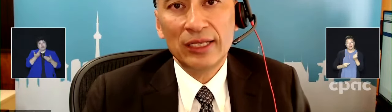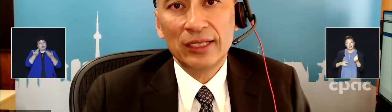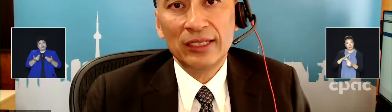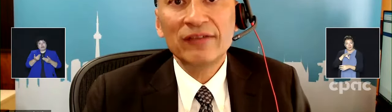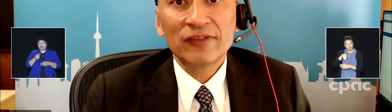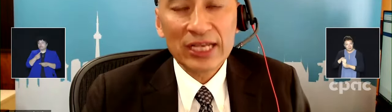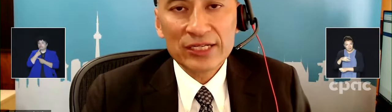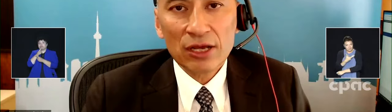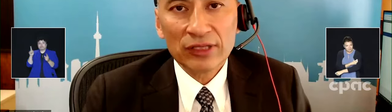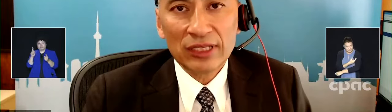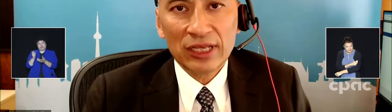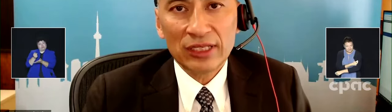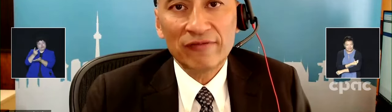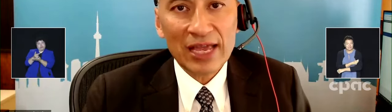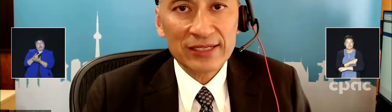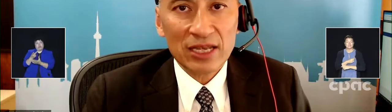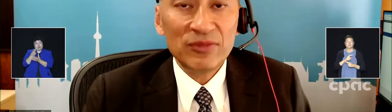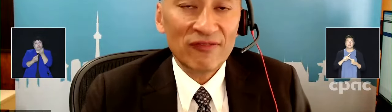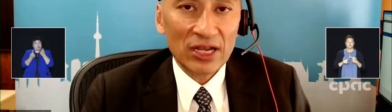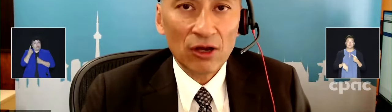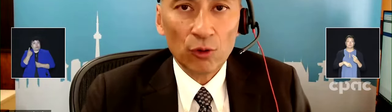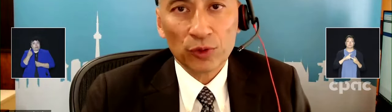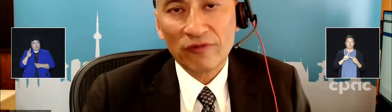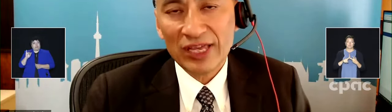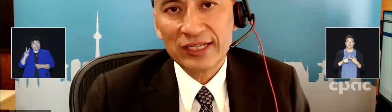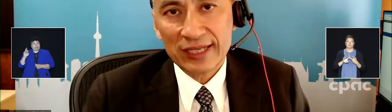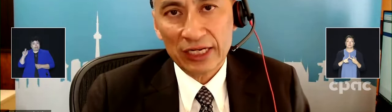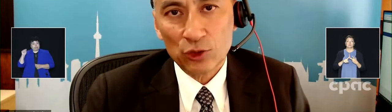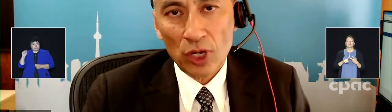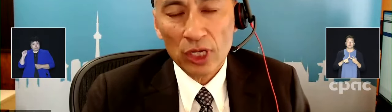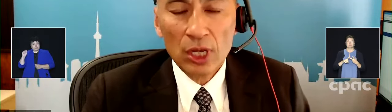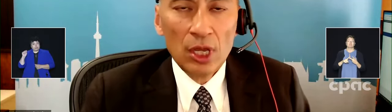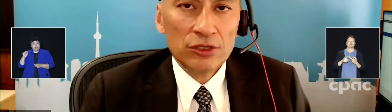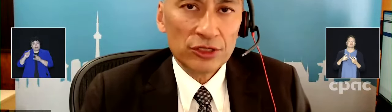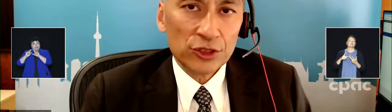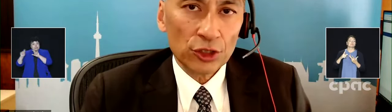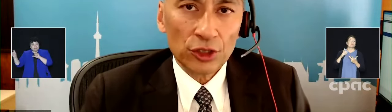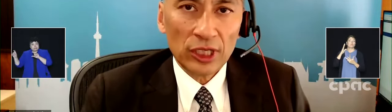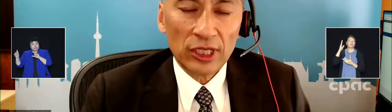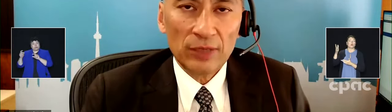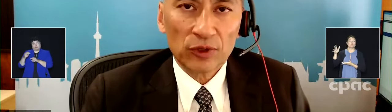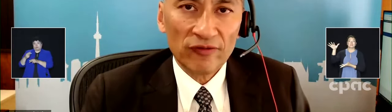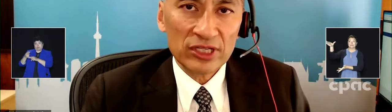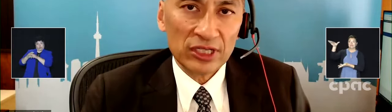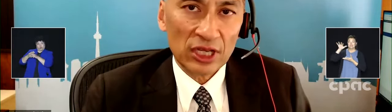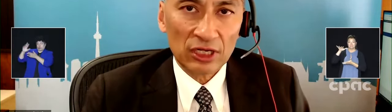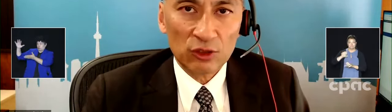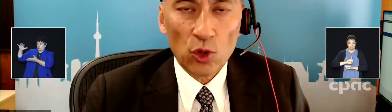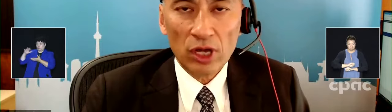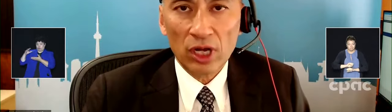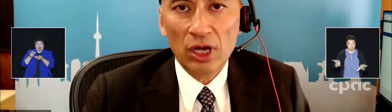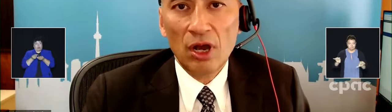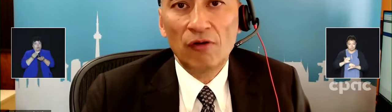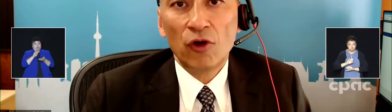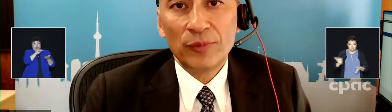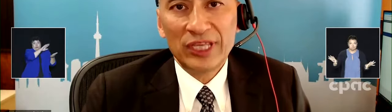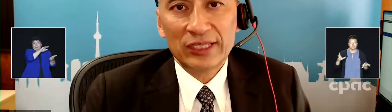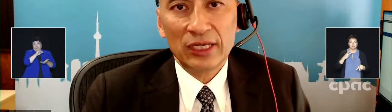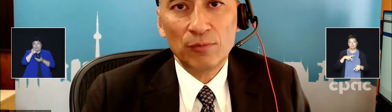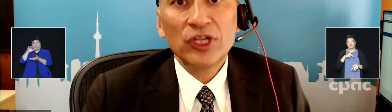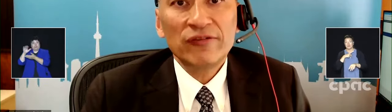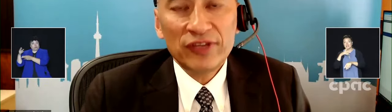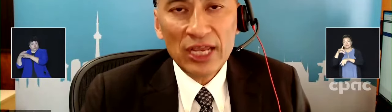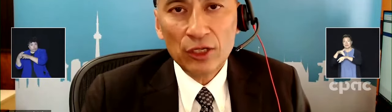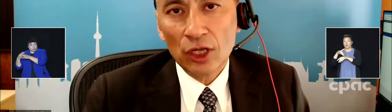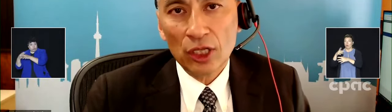les livraisons des vaccins bivalents aux provinces et territoires. C'est sûr que les provinces et territoires vont